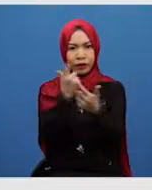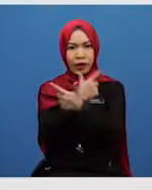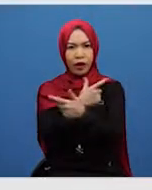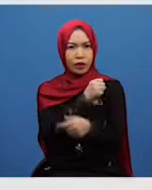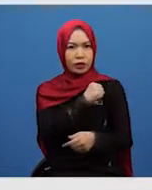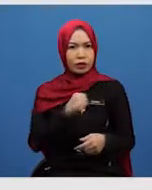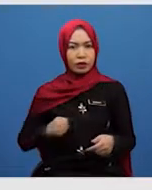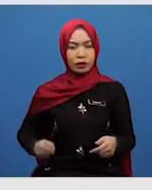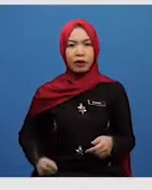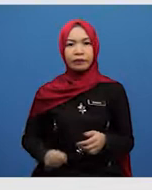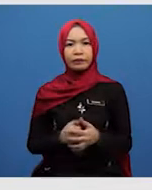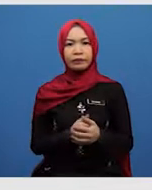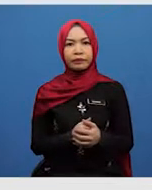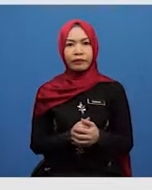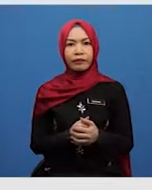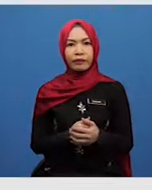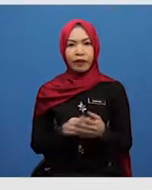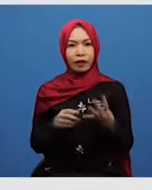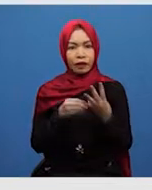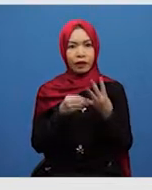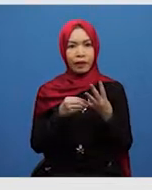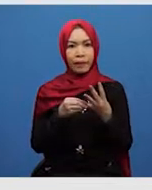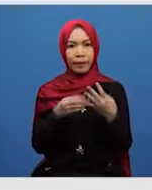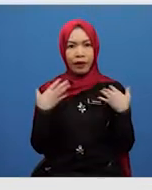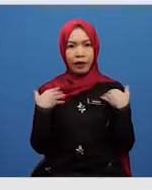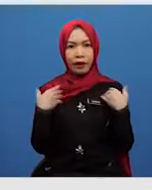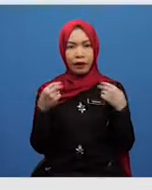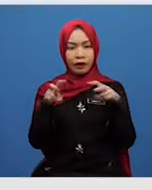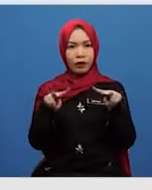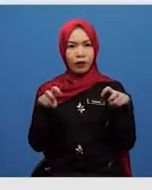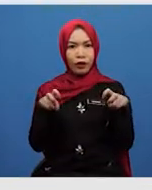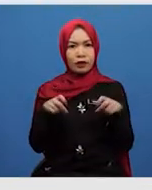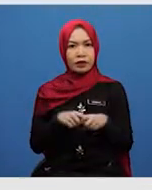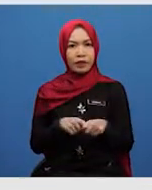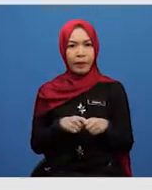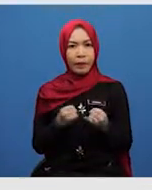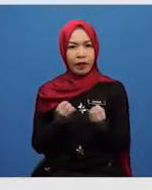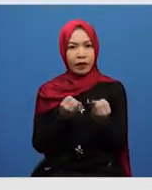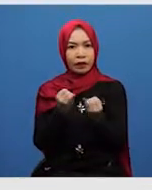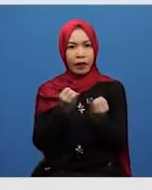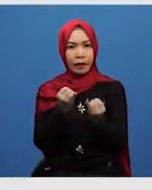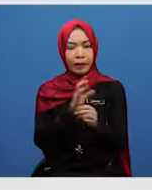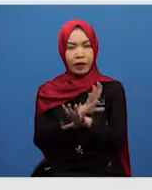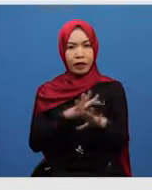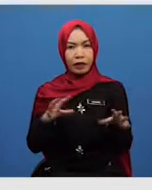Hai yang keempat berkuasa manfaat bir tanpa campur tangan Brunei